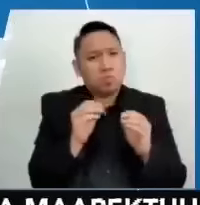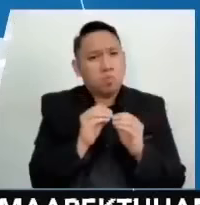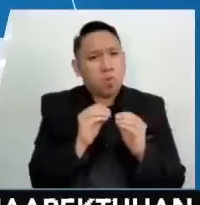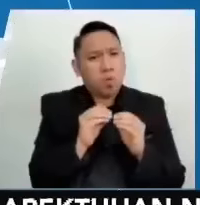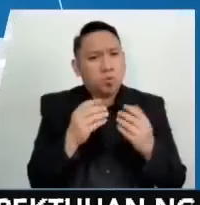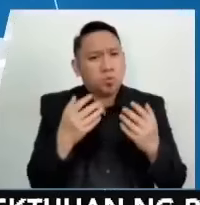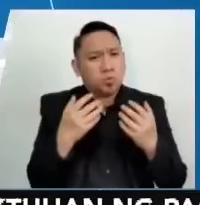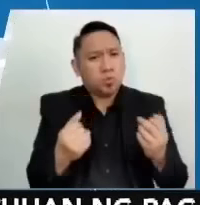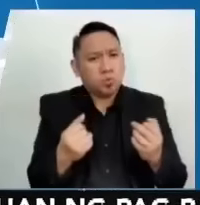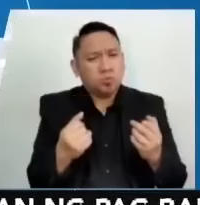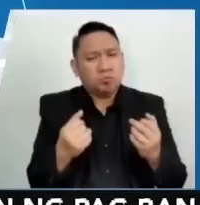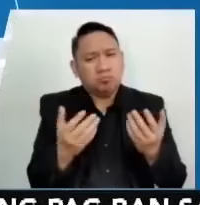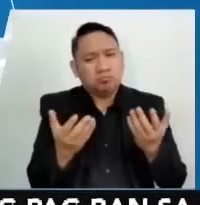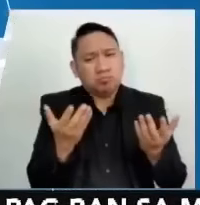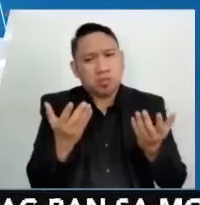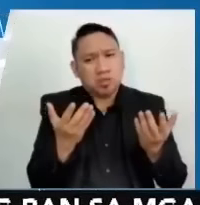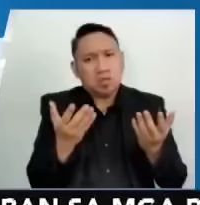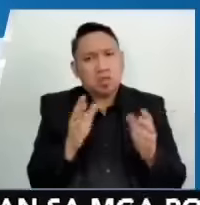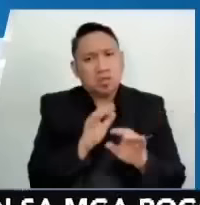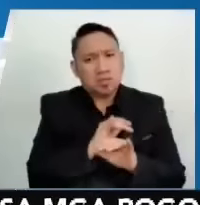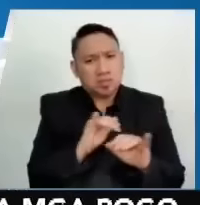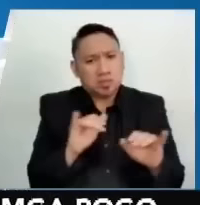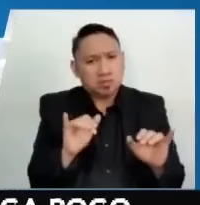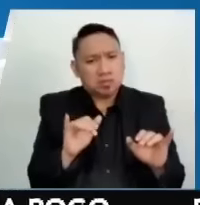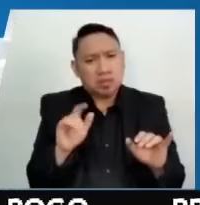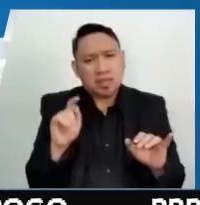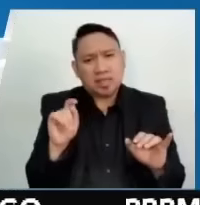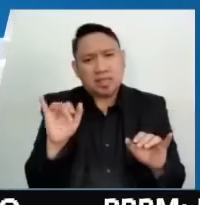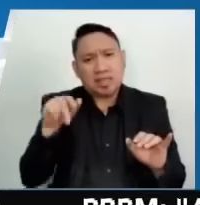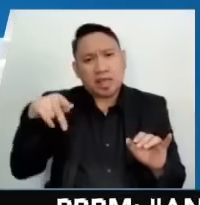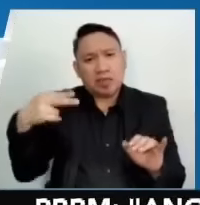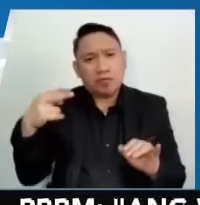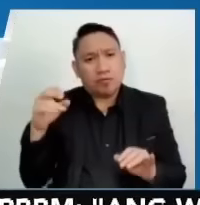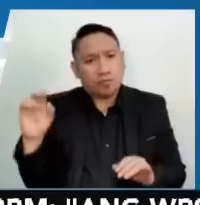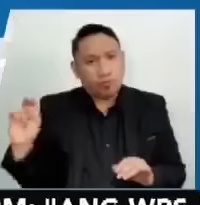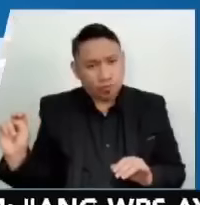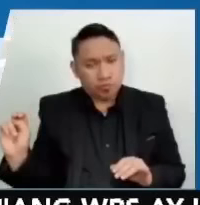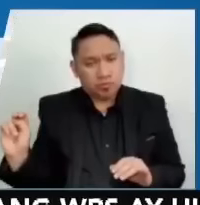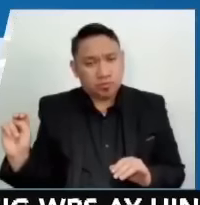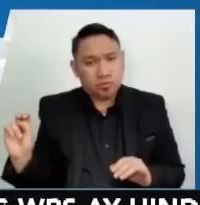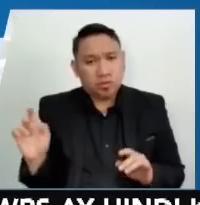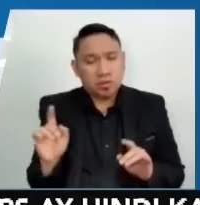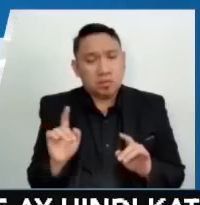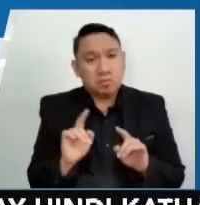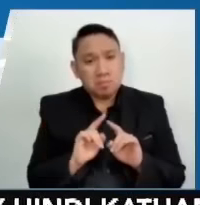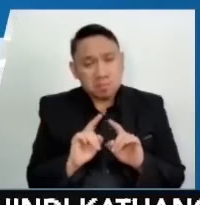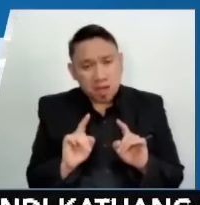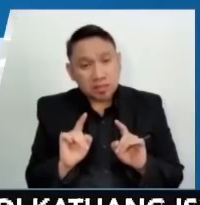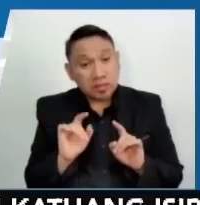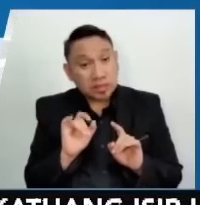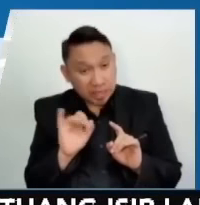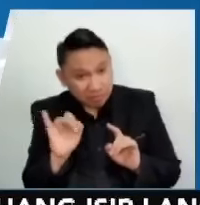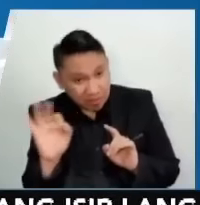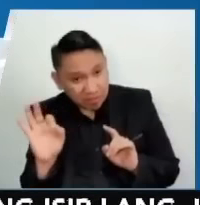sa may typhoon category. Although hindi naman natin tinatanggal yung posibilidad ng rapid intensification.